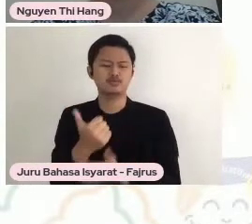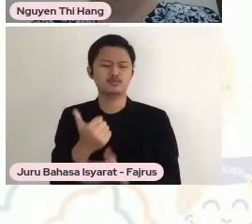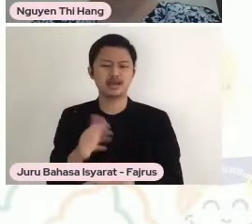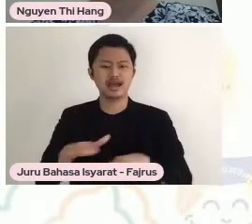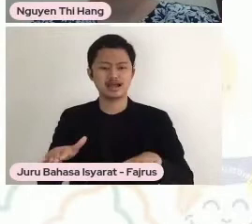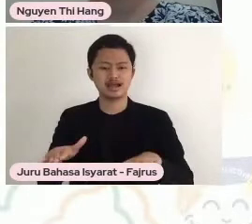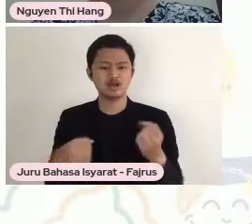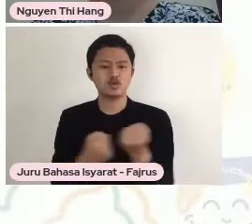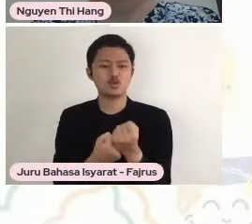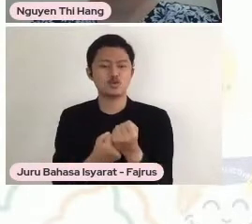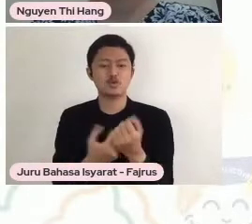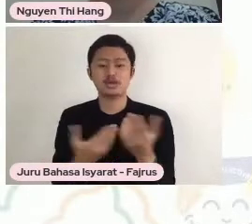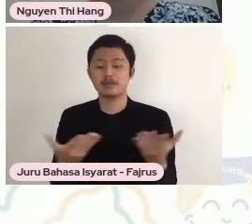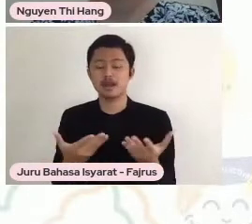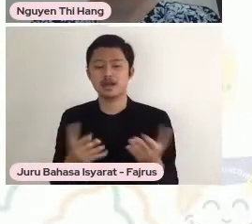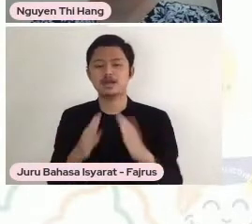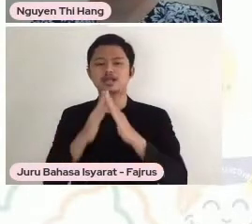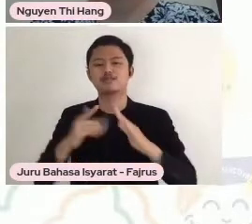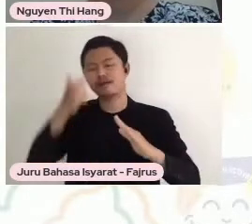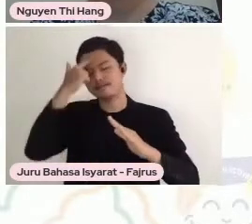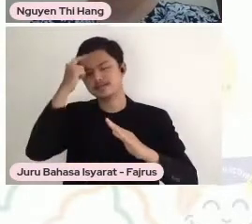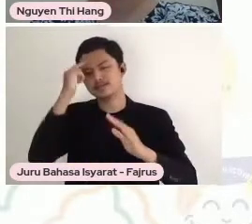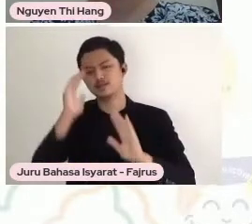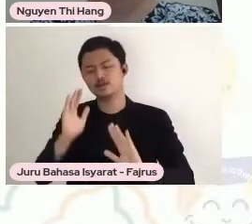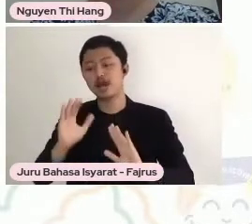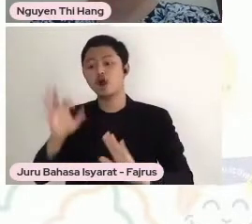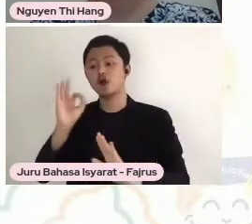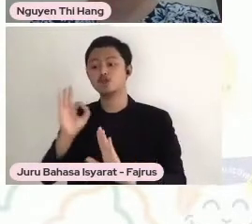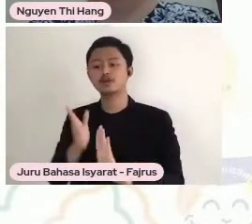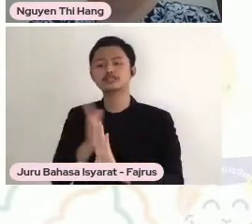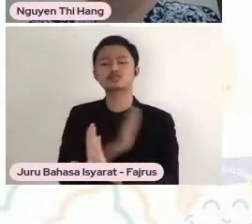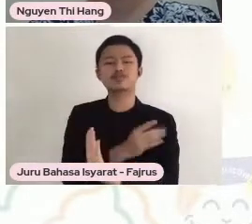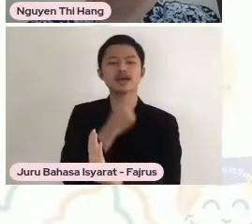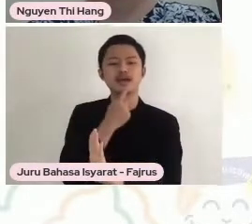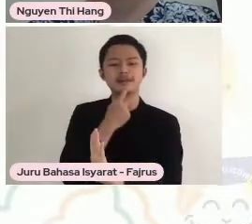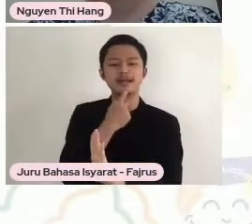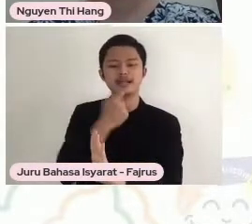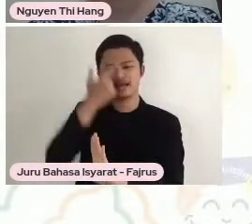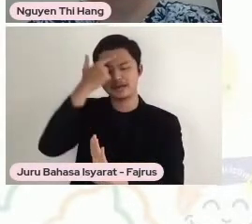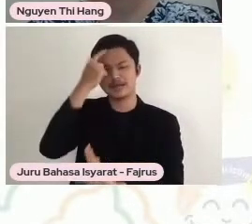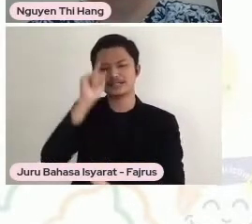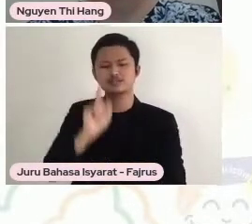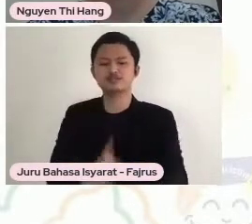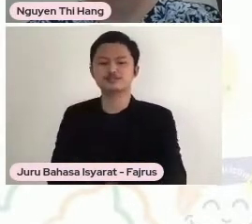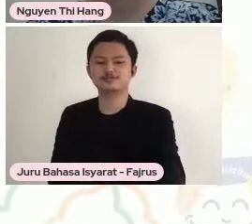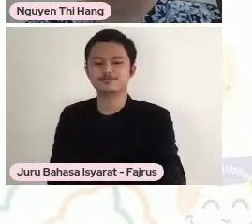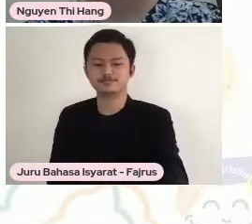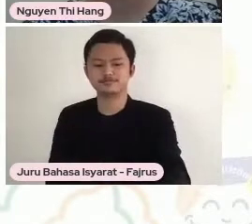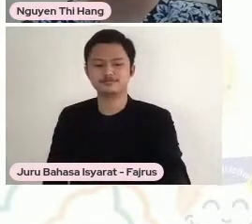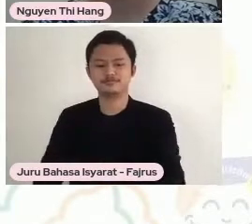belajar. Jadi orang tuanya belajar dulu dengan para guru di sekolah.